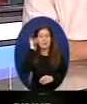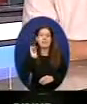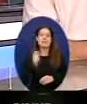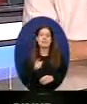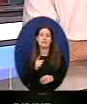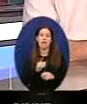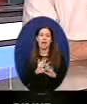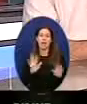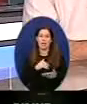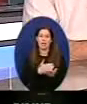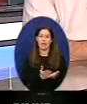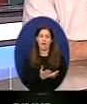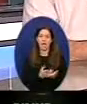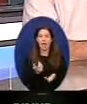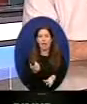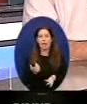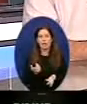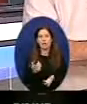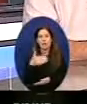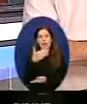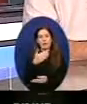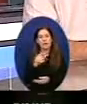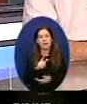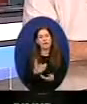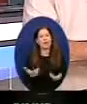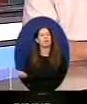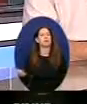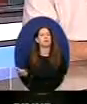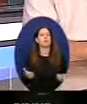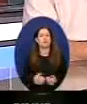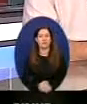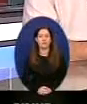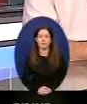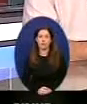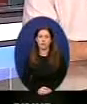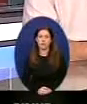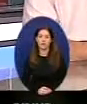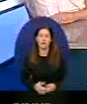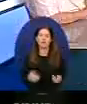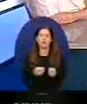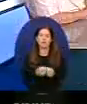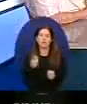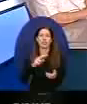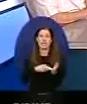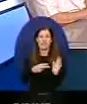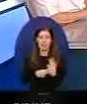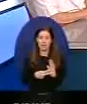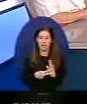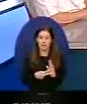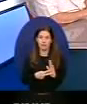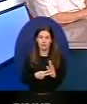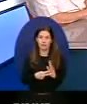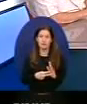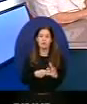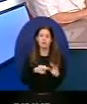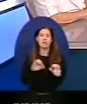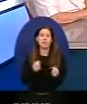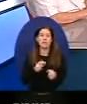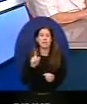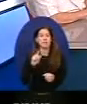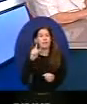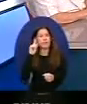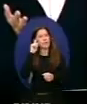קטן מהמדינה כולה. יאללה, עוד קלש קטן, אתה אומר. עכשיו לגבי העניין האסטרטגי. באסטרטגיה, כשמישהו שוקל לראות עליך טיל או